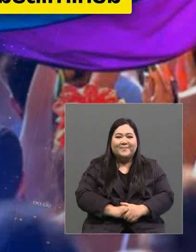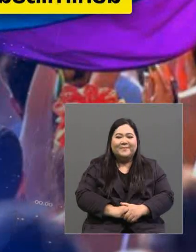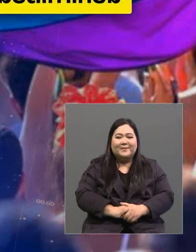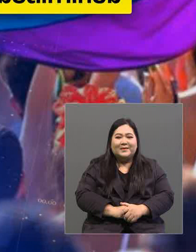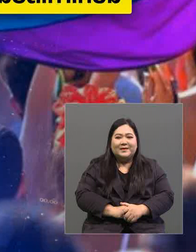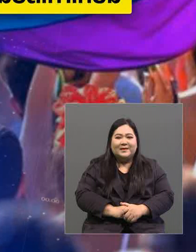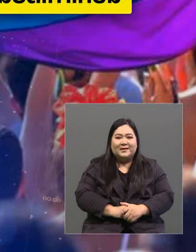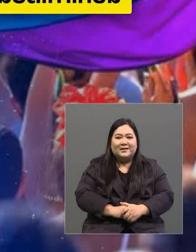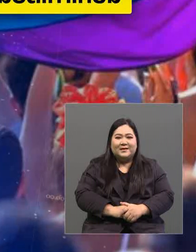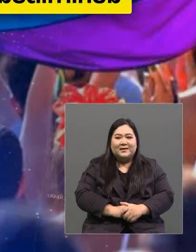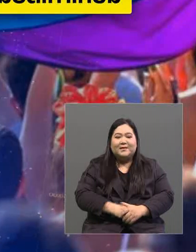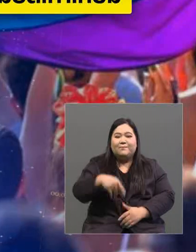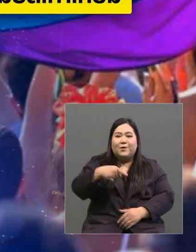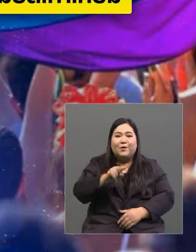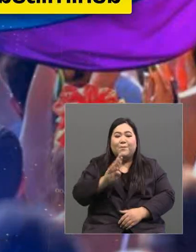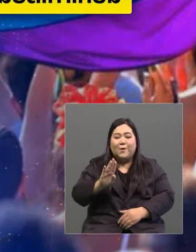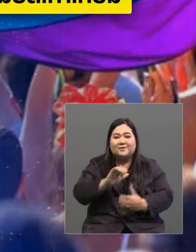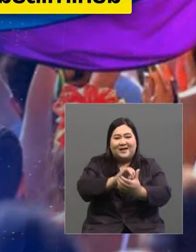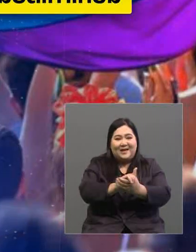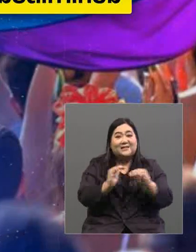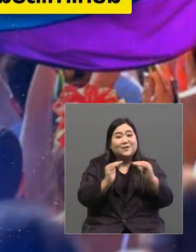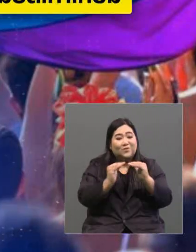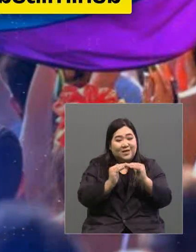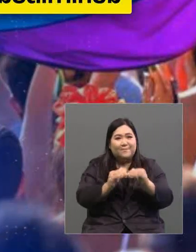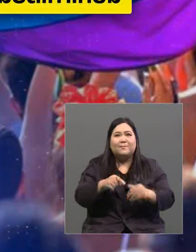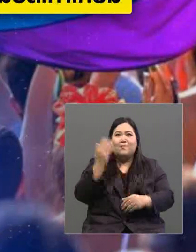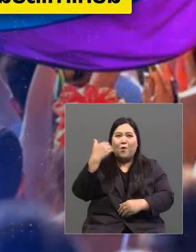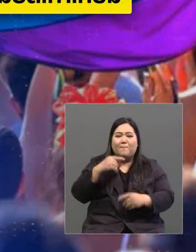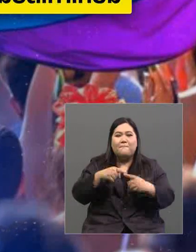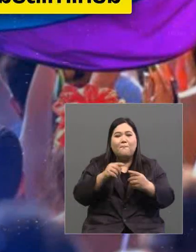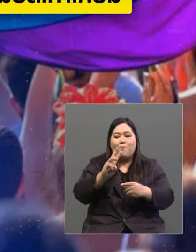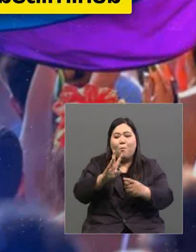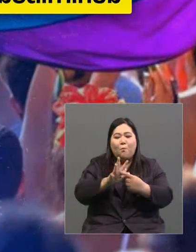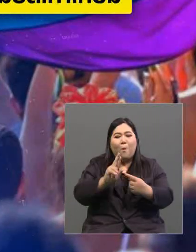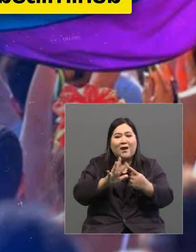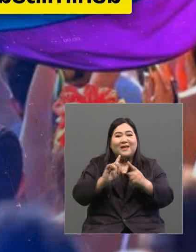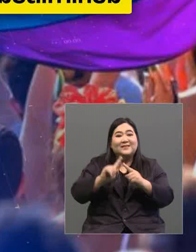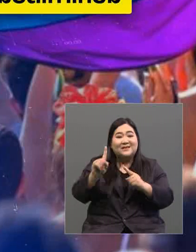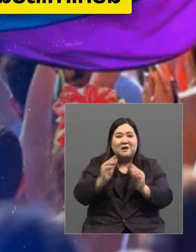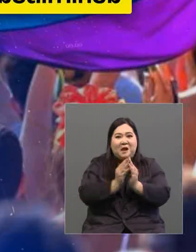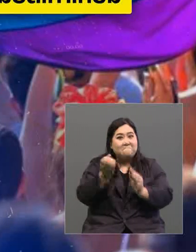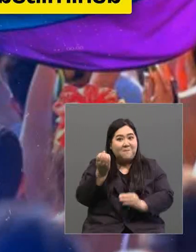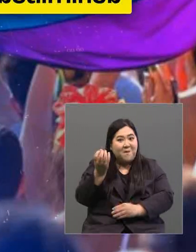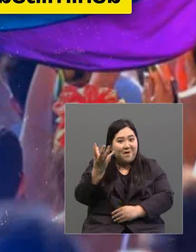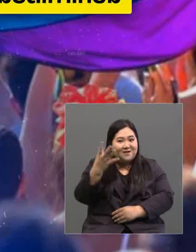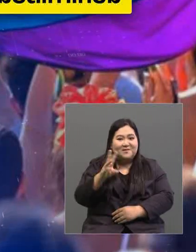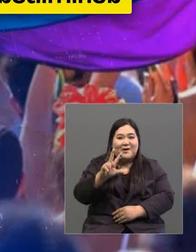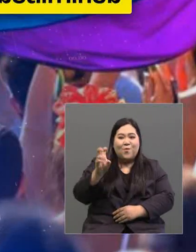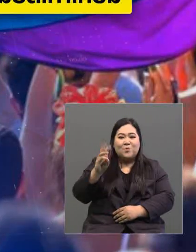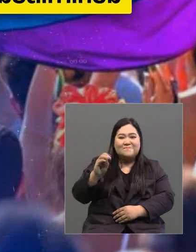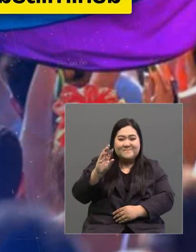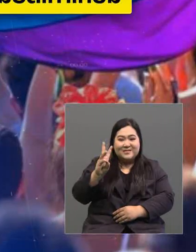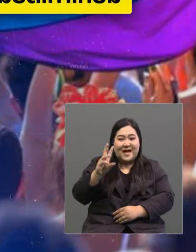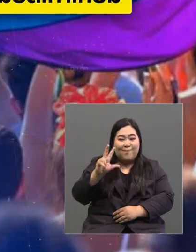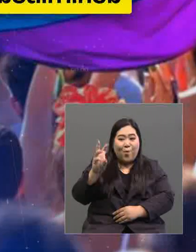นายกบอกได้ผ่านเนี่ยนะครับเป็นการผ่านการโหวตวาระที่ 1ด้วยคะแนนท่วมท้นวันนี้นะท่านนายกเศรษฐาบอกเลย